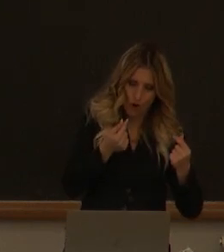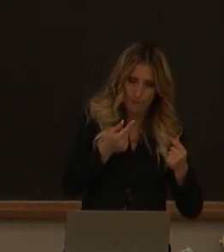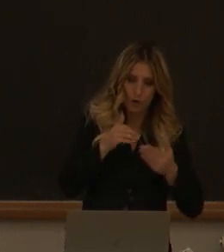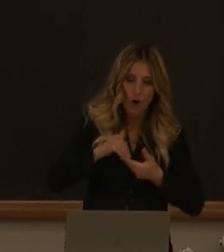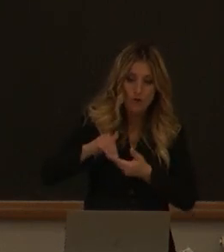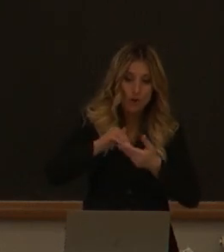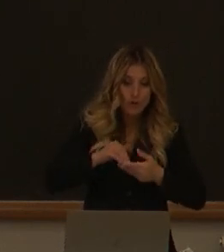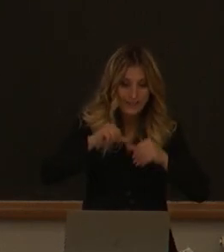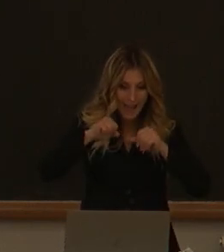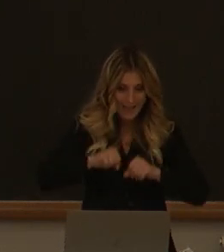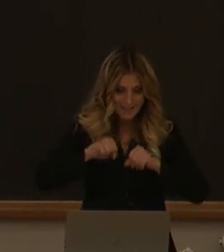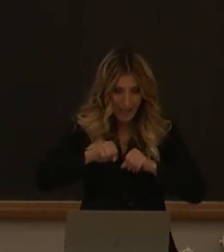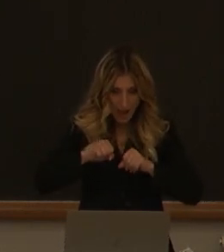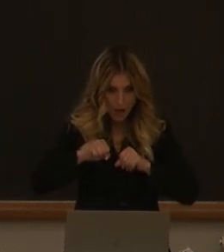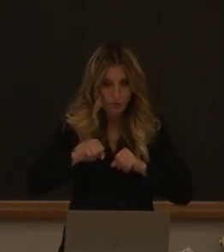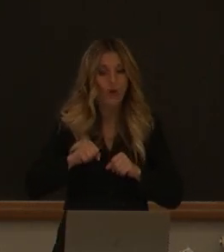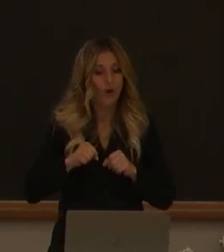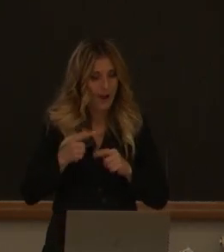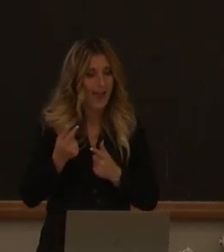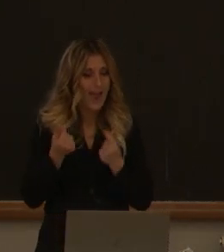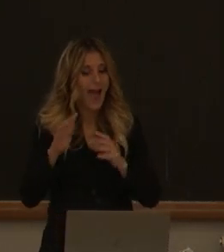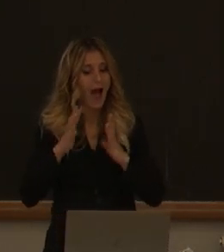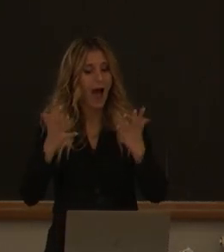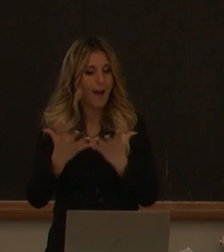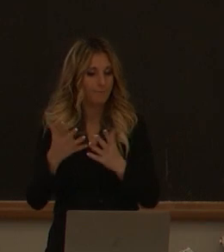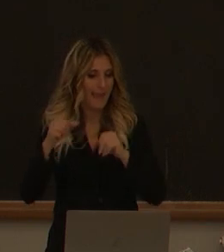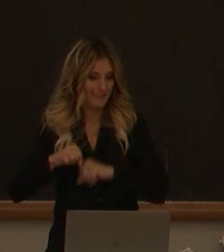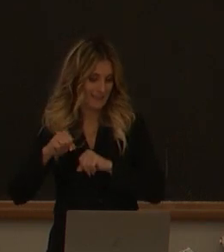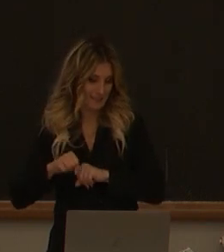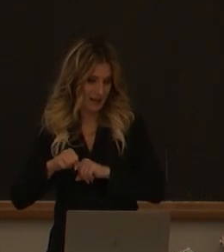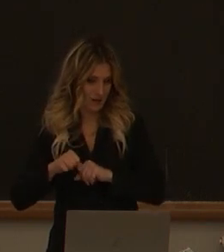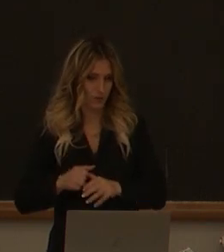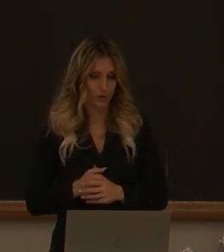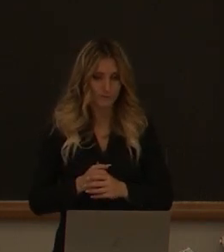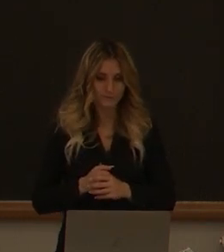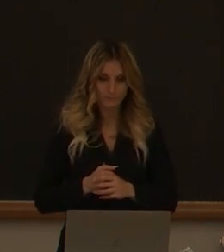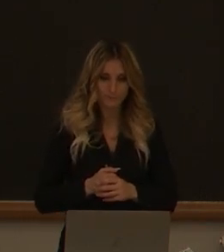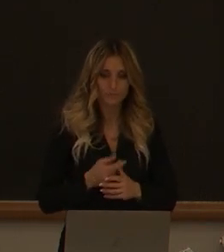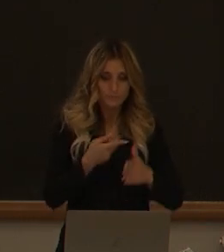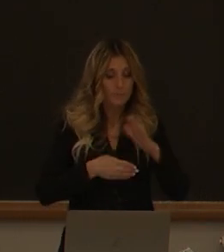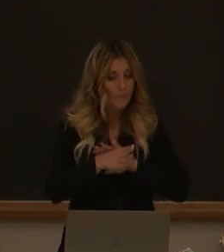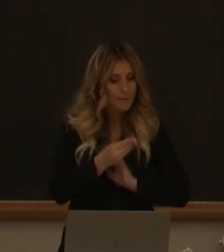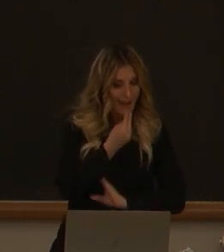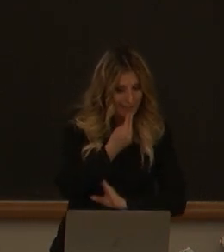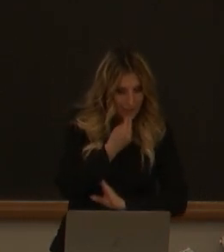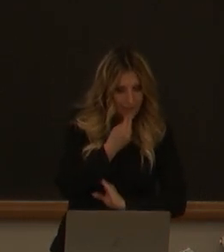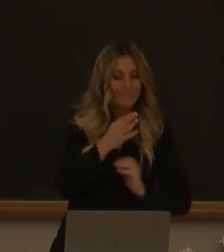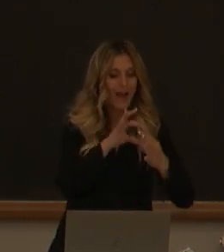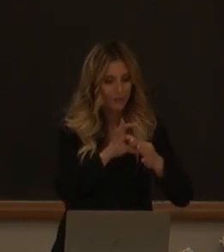sane e un pianeta sano, quindi l'ambiente. È una politica alimentare, non solo agricola,